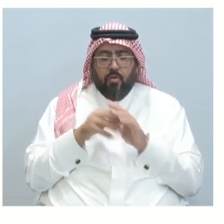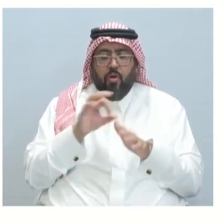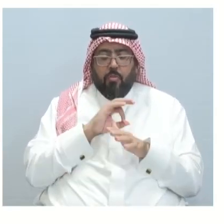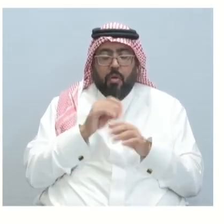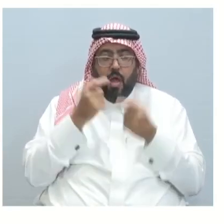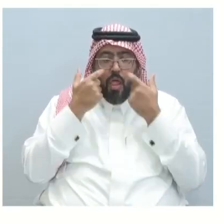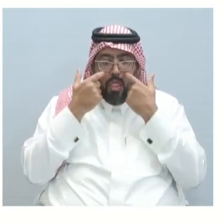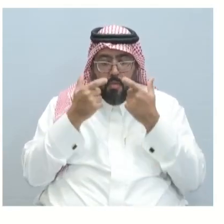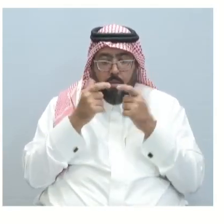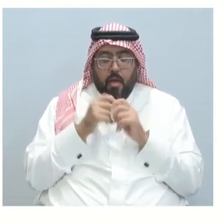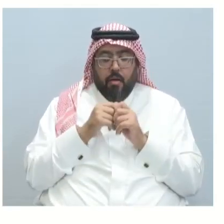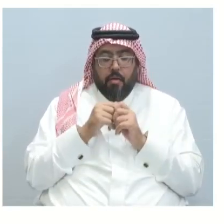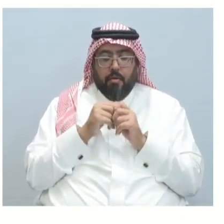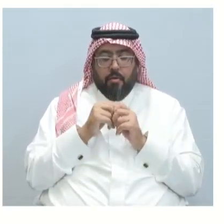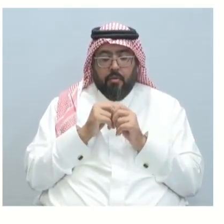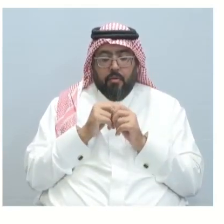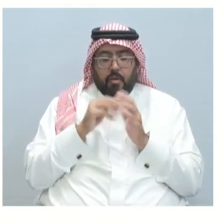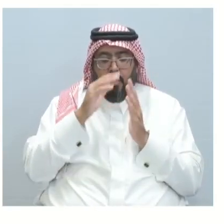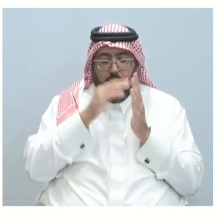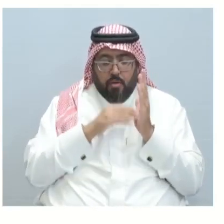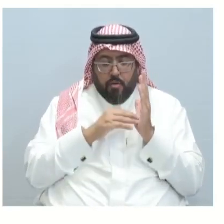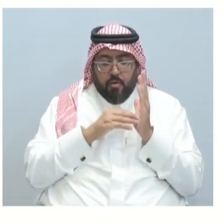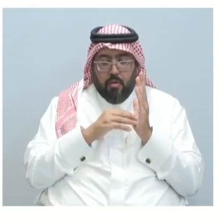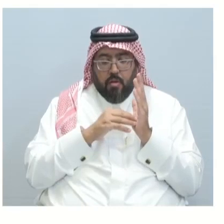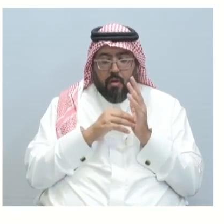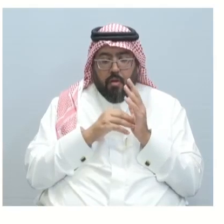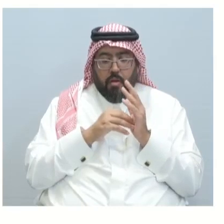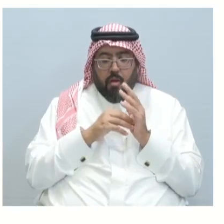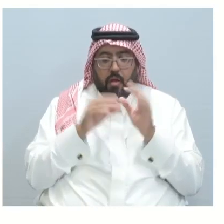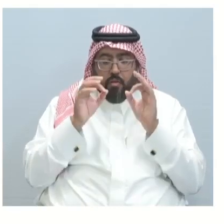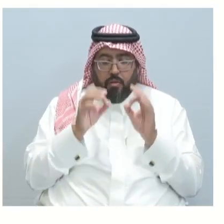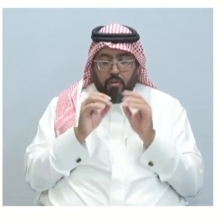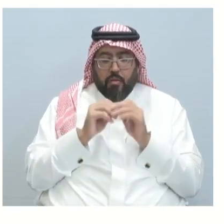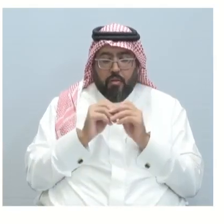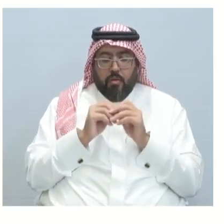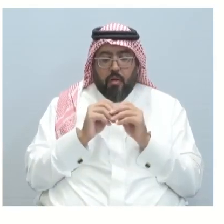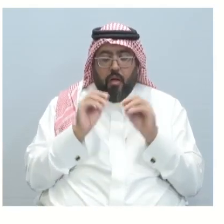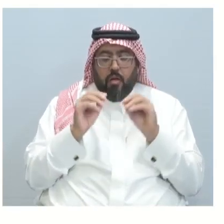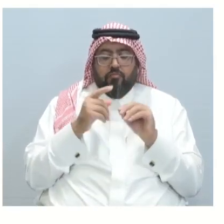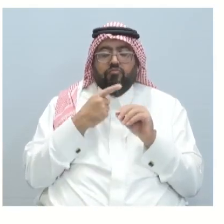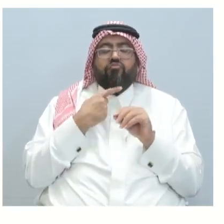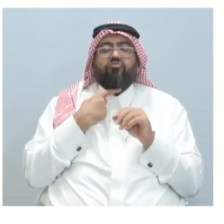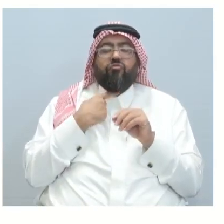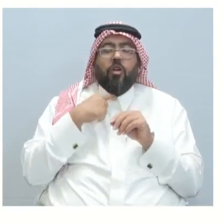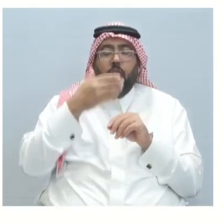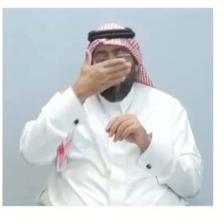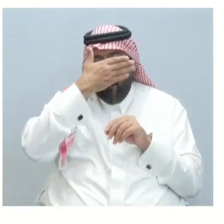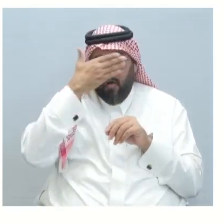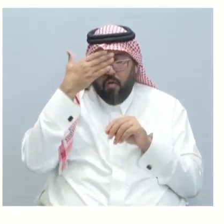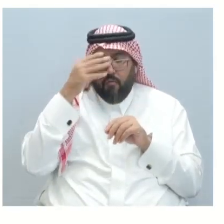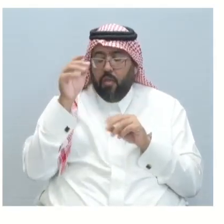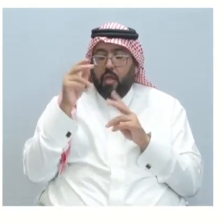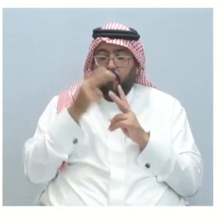ان انبه الى ان هذا الحديث هو من الاحاديث المطلوب حفظها خلال